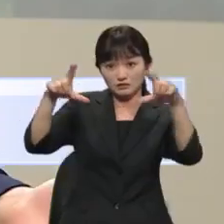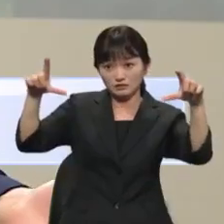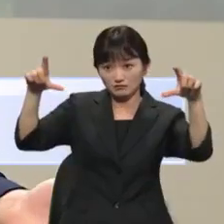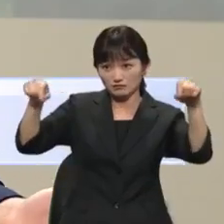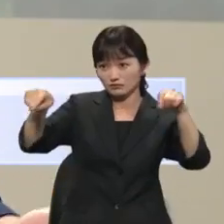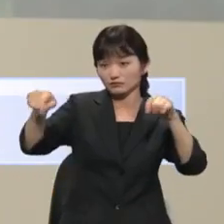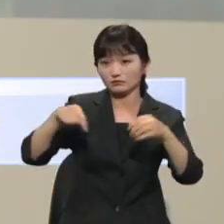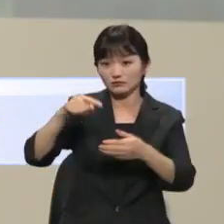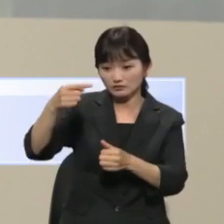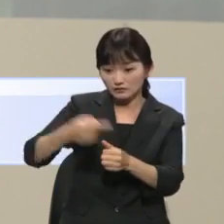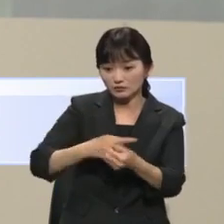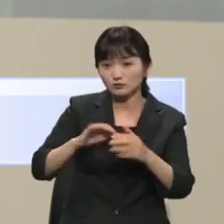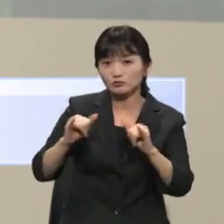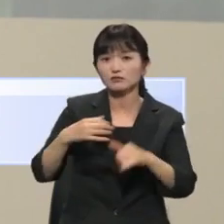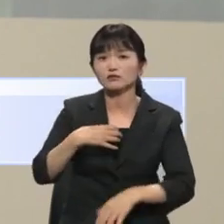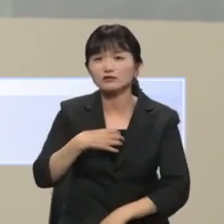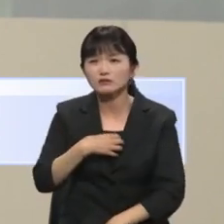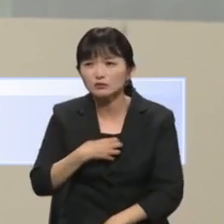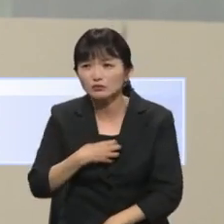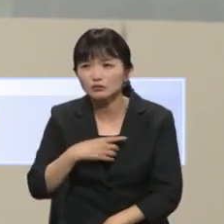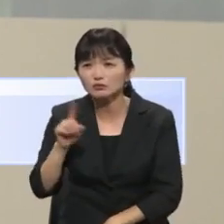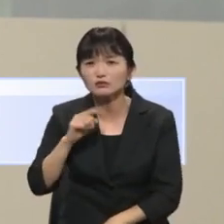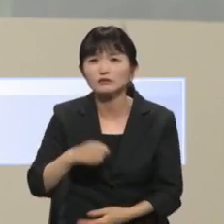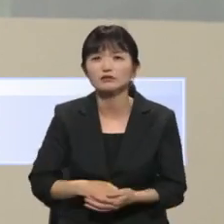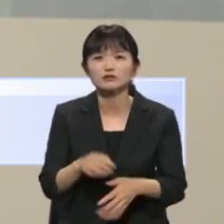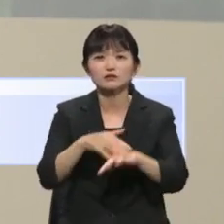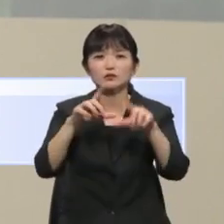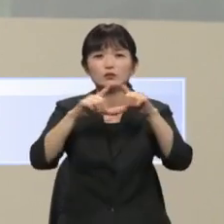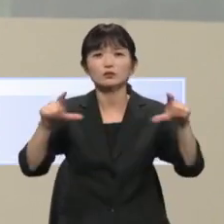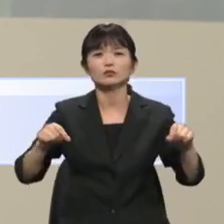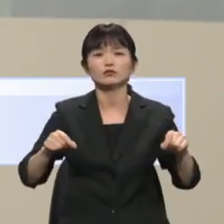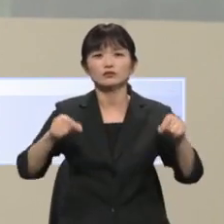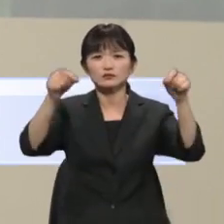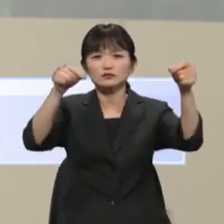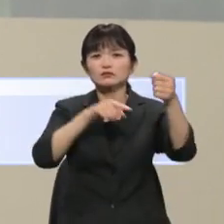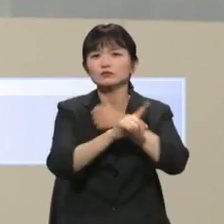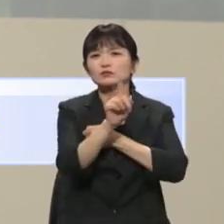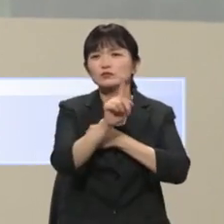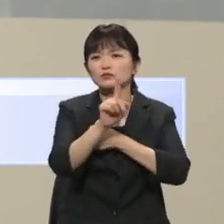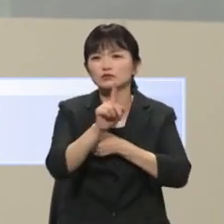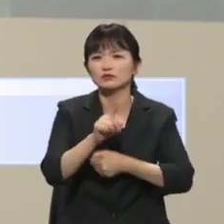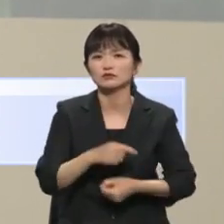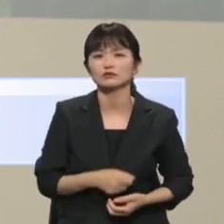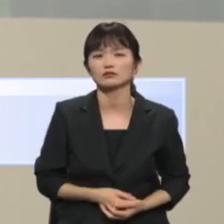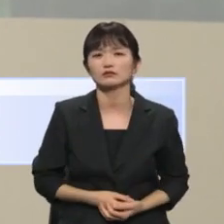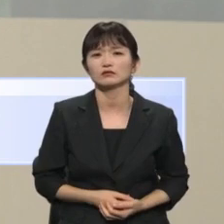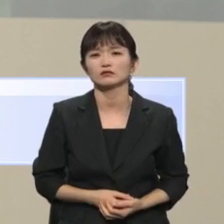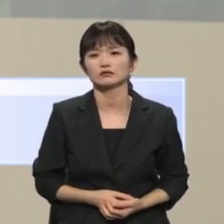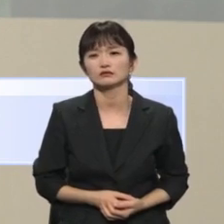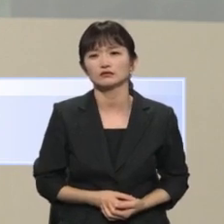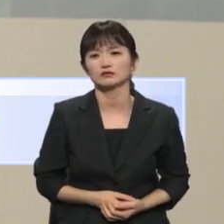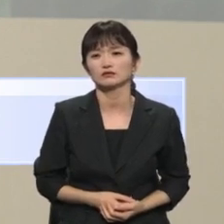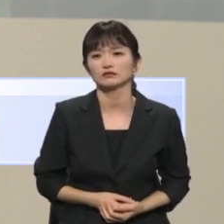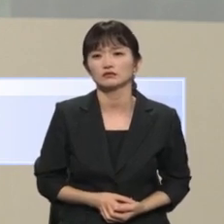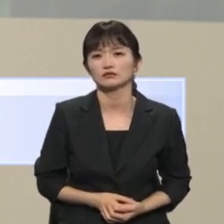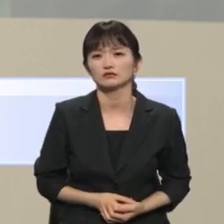그대로 고통이 들어간다 그러면 도대체 자연수 막은 왜거나라는 생각이 좀 들었습니다 그때